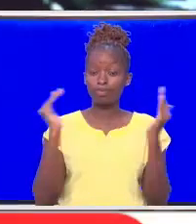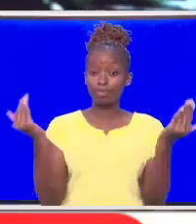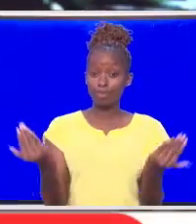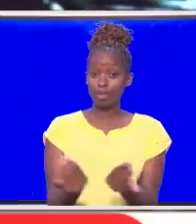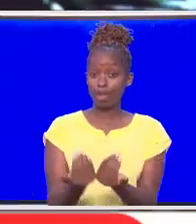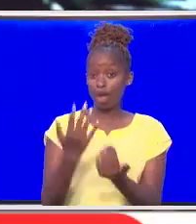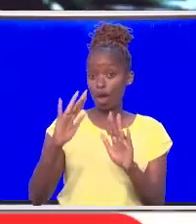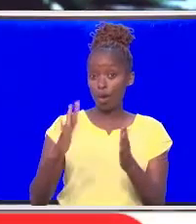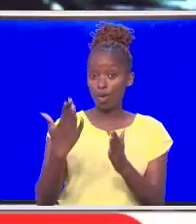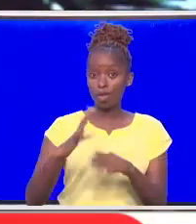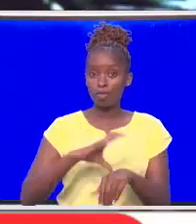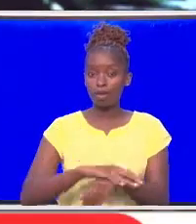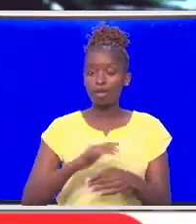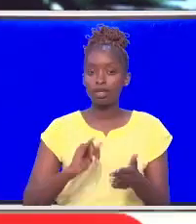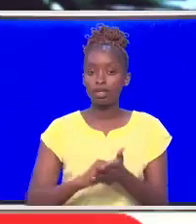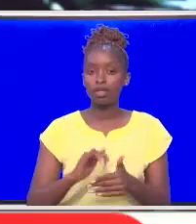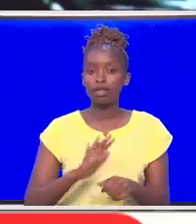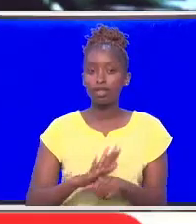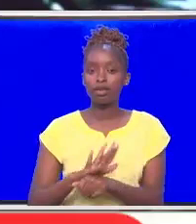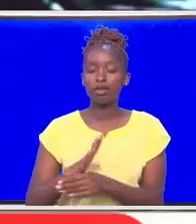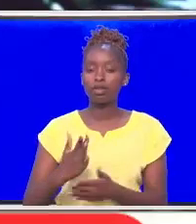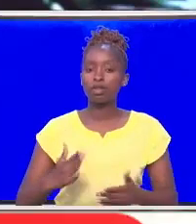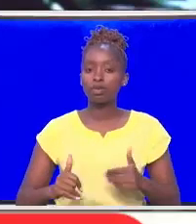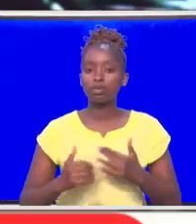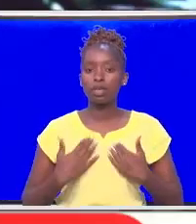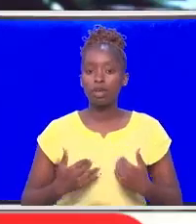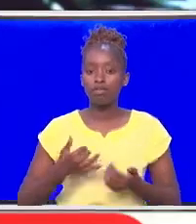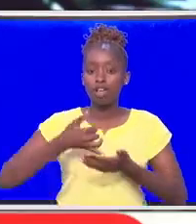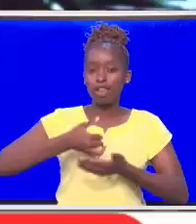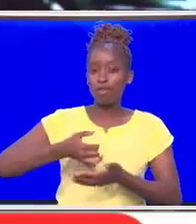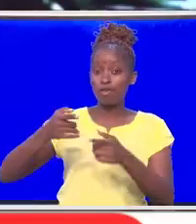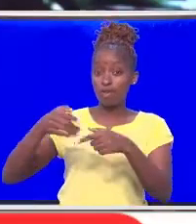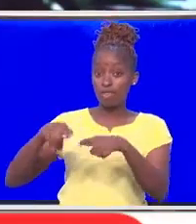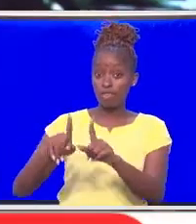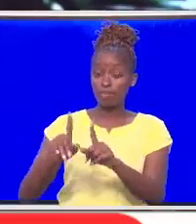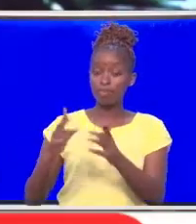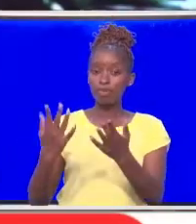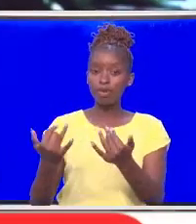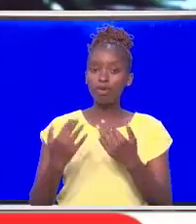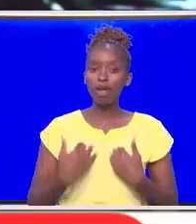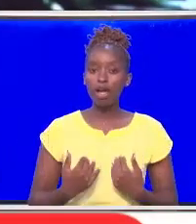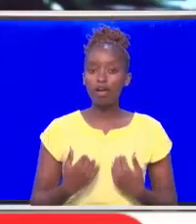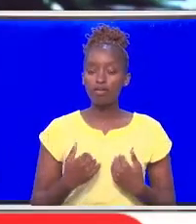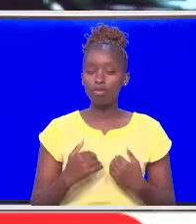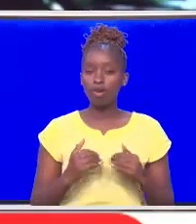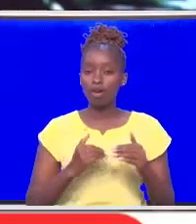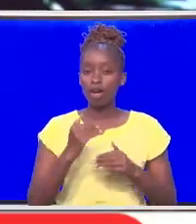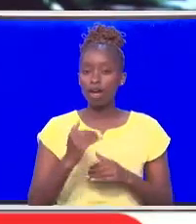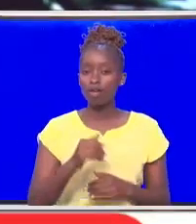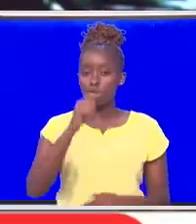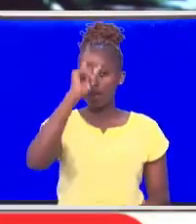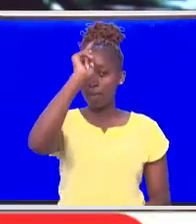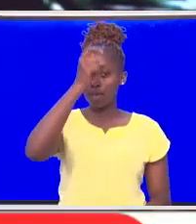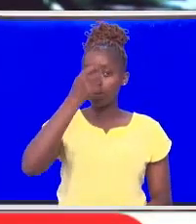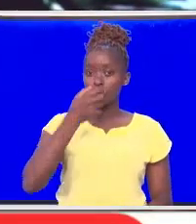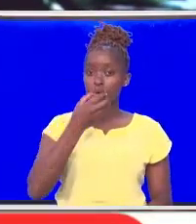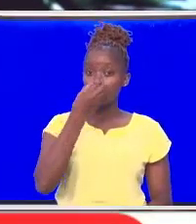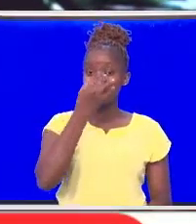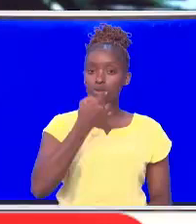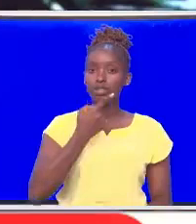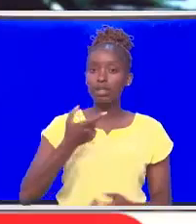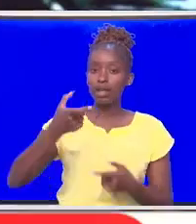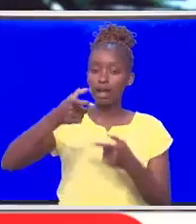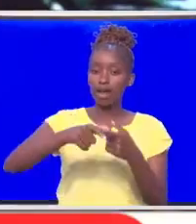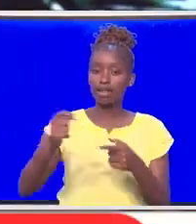hupata jukwaa ambapo masuala mbalimbali yanayowahusu huangaziwa. Je, hata baada ya Rais William Ruto kuagiza kuongezwa kwa mishahara kwa